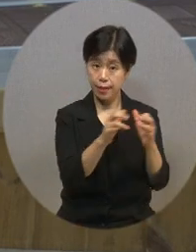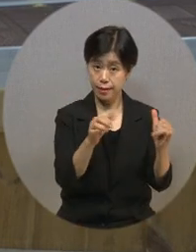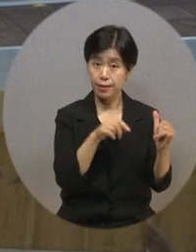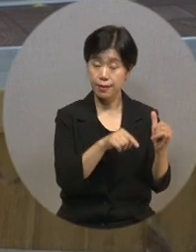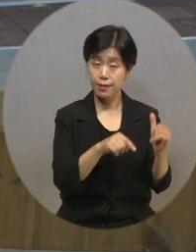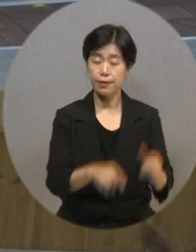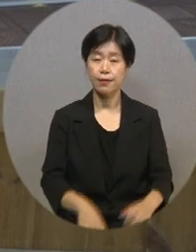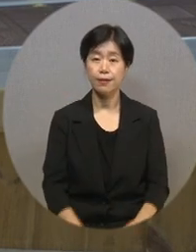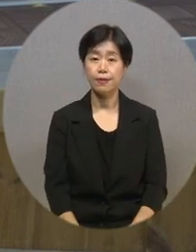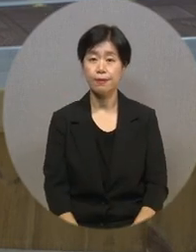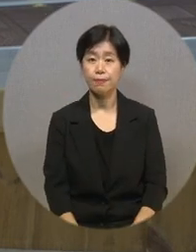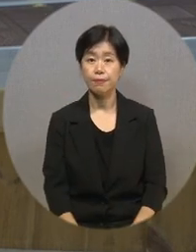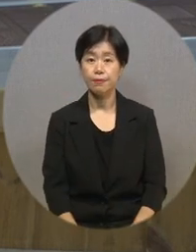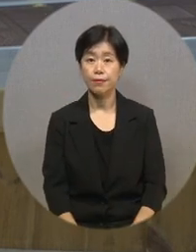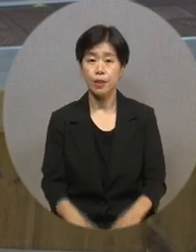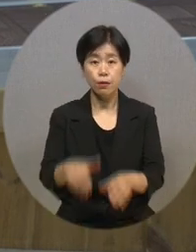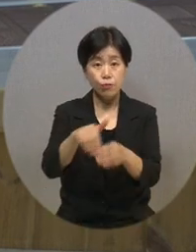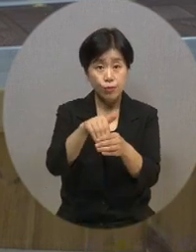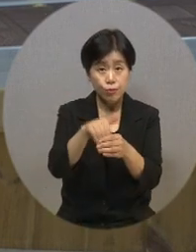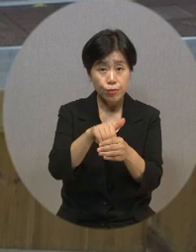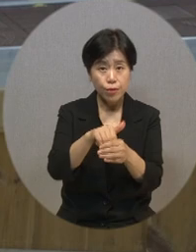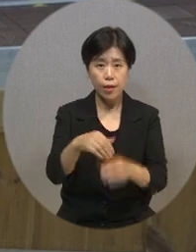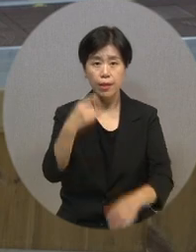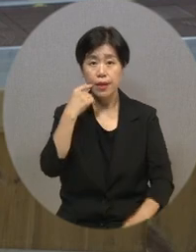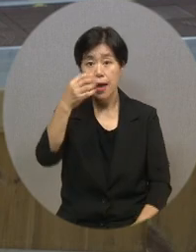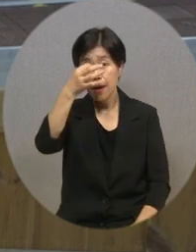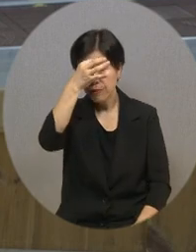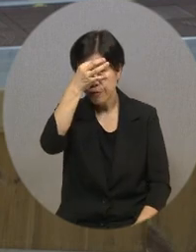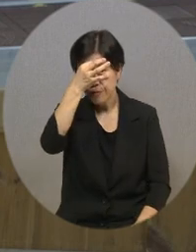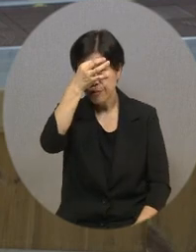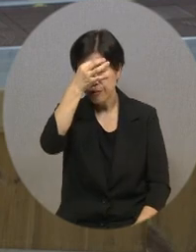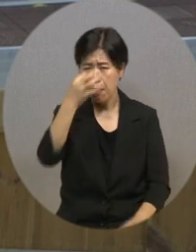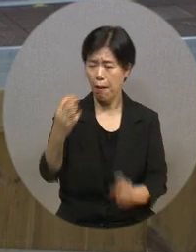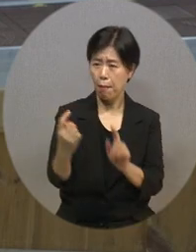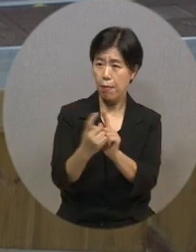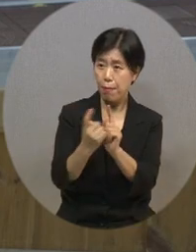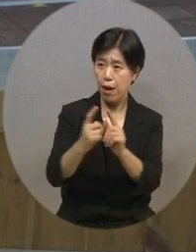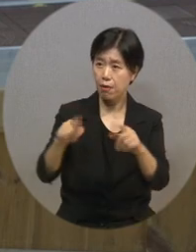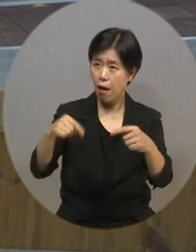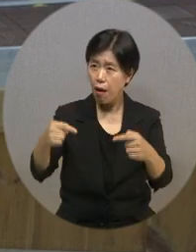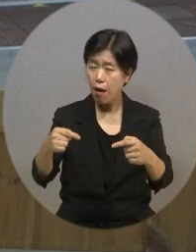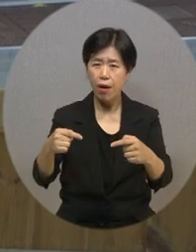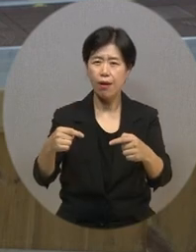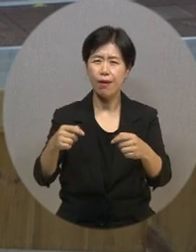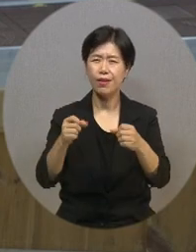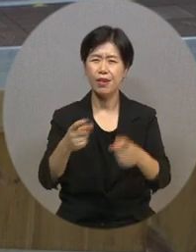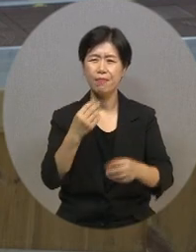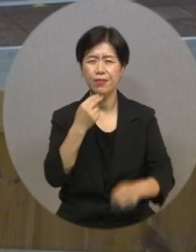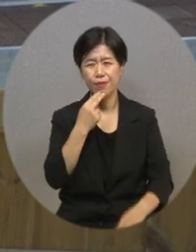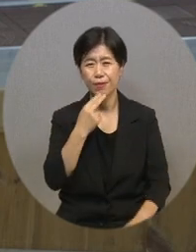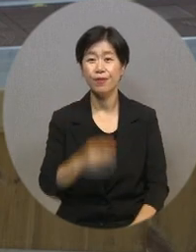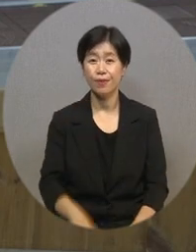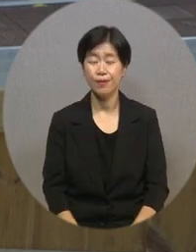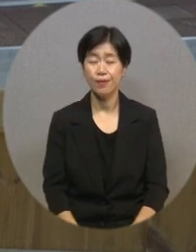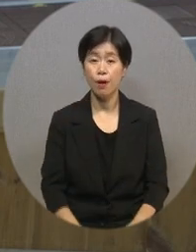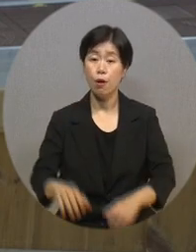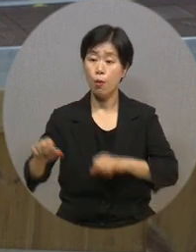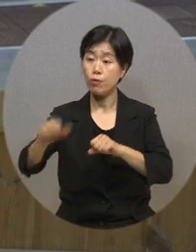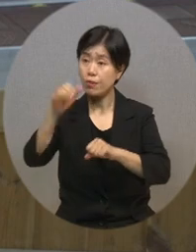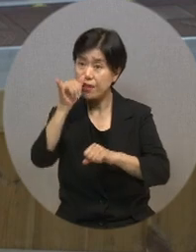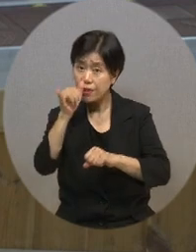그 문화 예술 쪽에 접할 기회가 드물어요. 많은 활동하시는 분들도